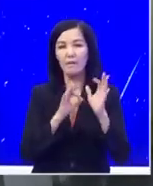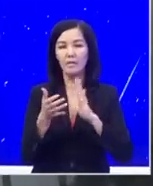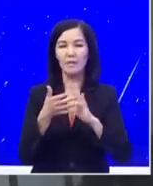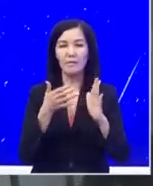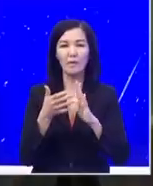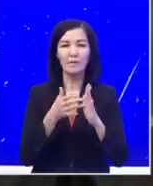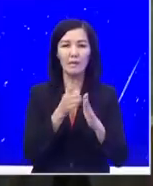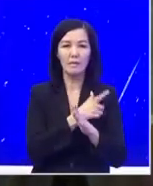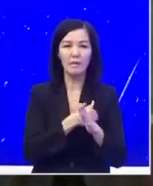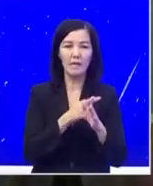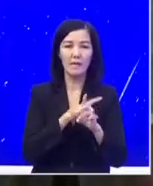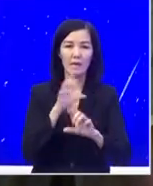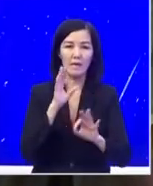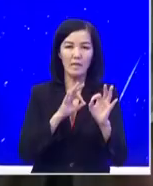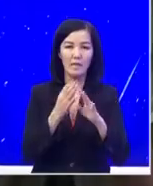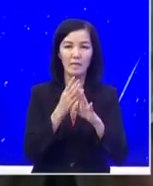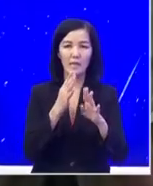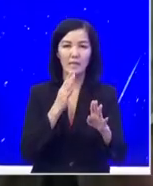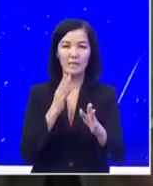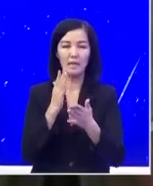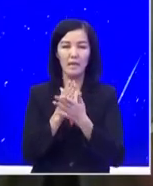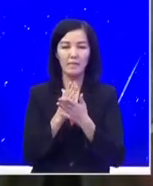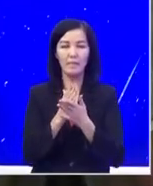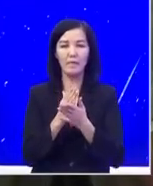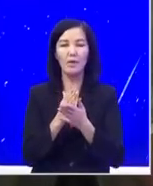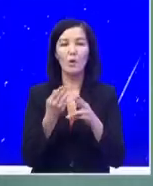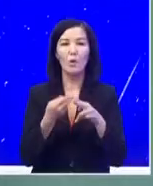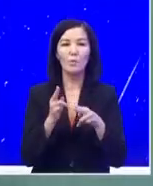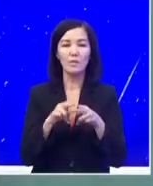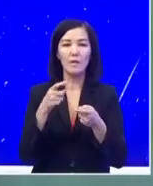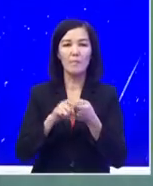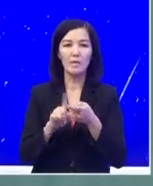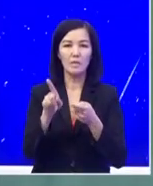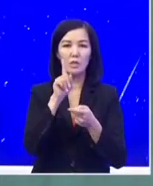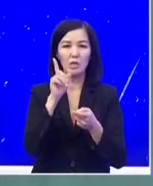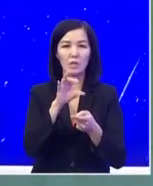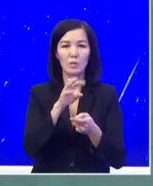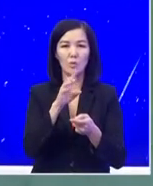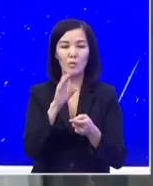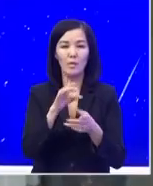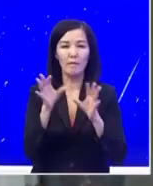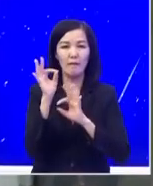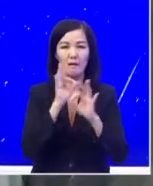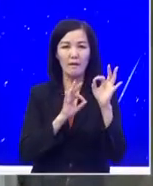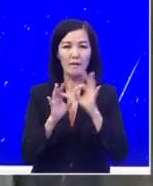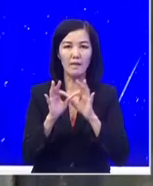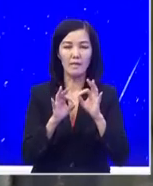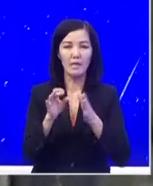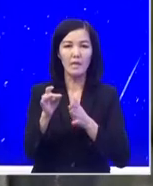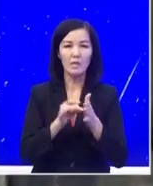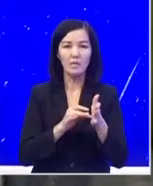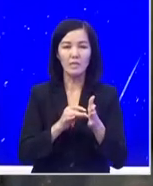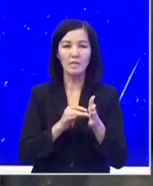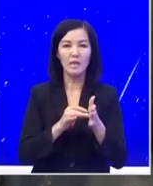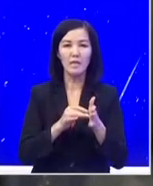байланысты дәріханаларда ұзын сонар кезек қалыптасқан. Осыған байланысты Жас Отан жастар қанаты препараттарды жедел тауып беру